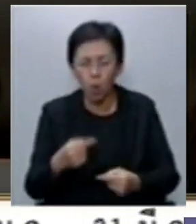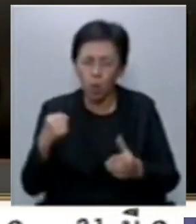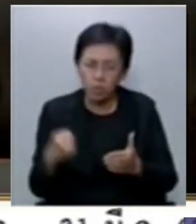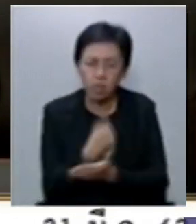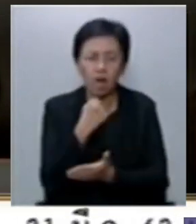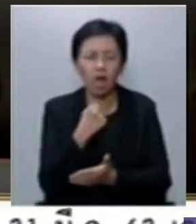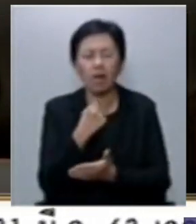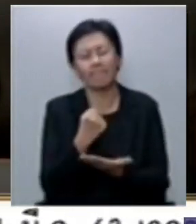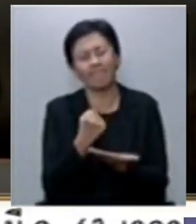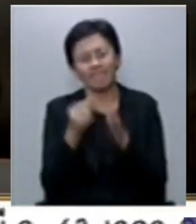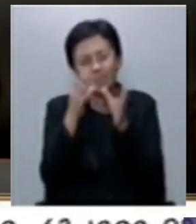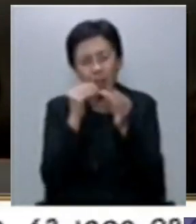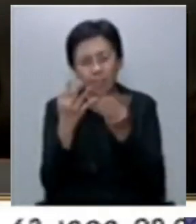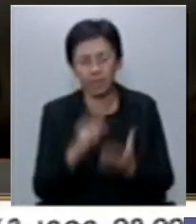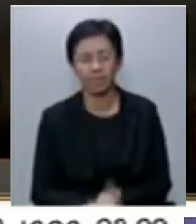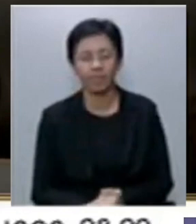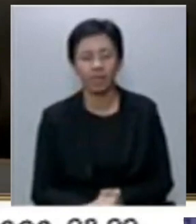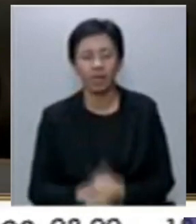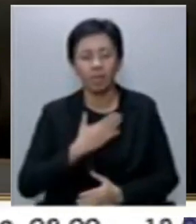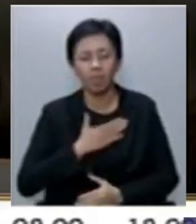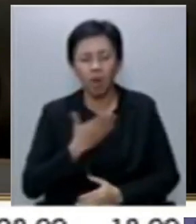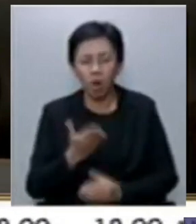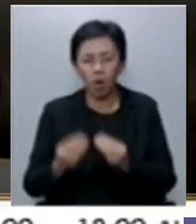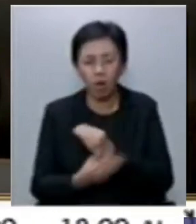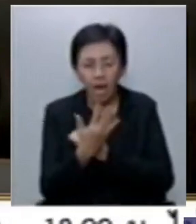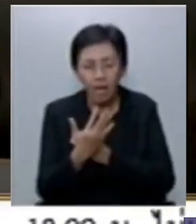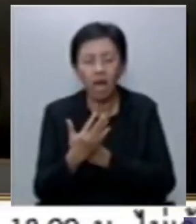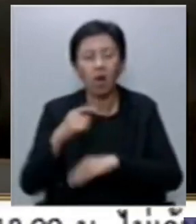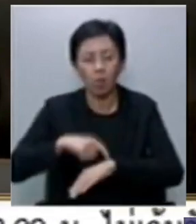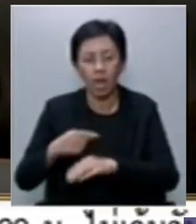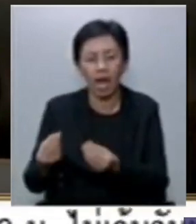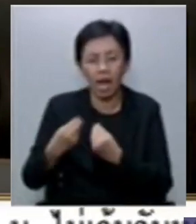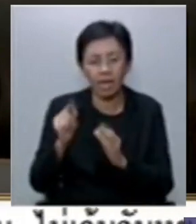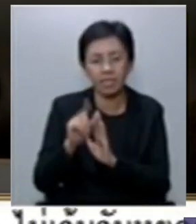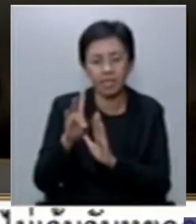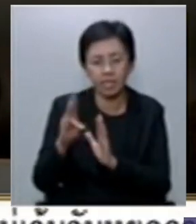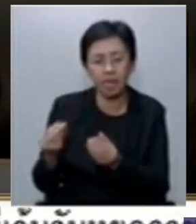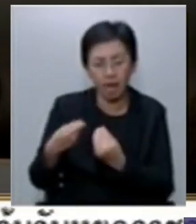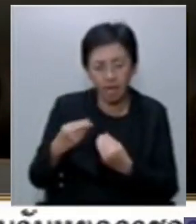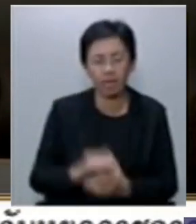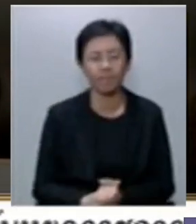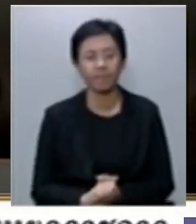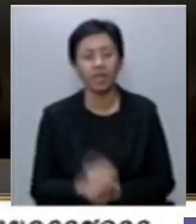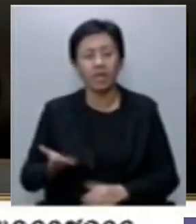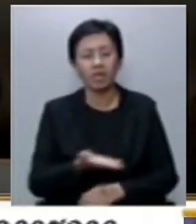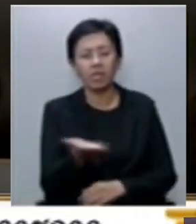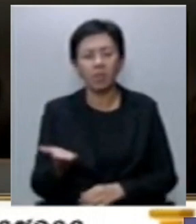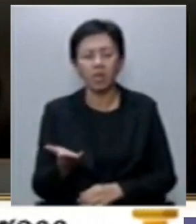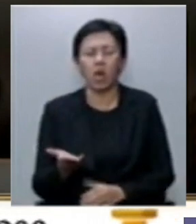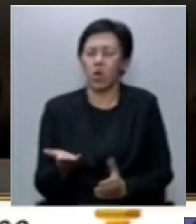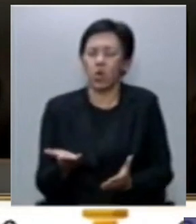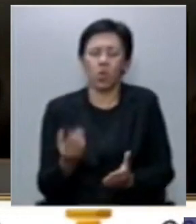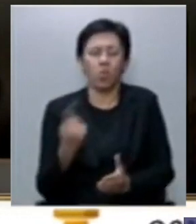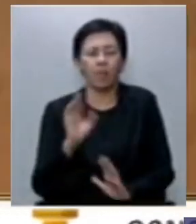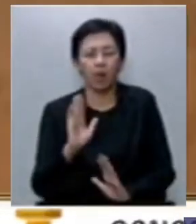ากที่ไม่ได้ฟังนะยังไงขอโอกาสท่านประธานเพราะว่าท่านณัฐพงษ์เนี่ยได้สละเวลาให้ผมนะครับอีก7นาทีครับท่านประธานครับ อย่าให้เพื่อนในสภาก็ตําหนิเราเลยครับ